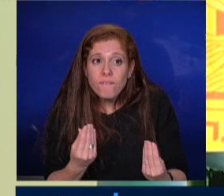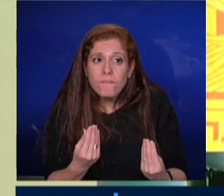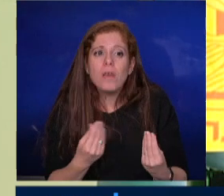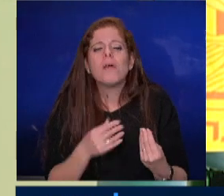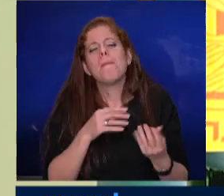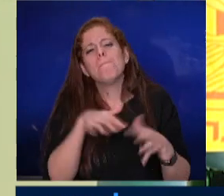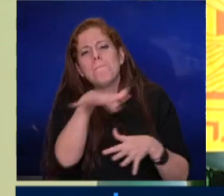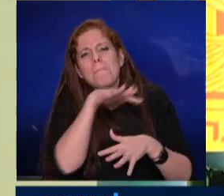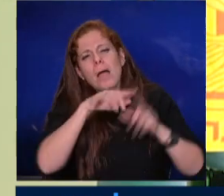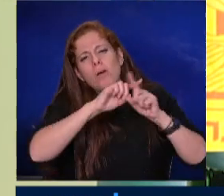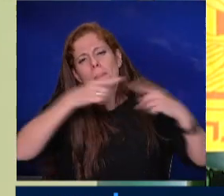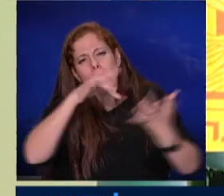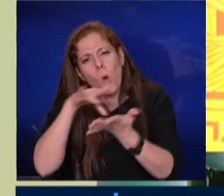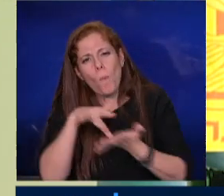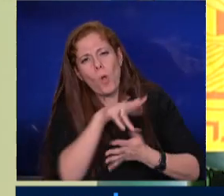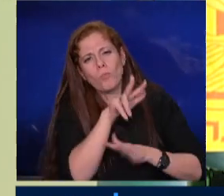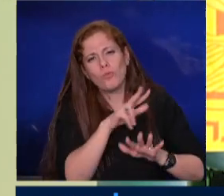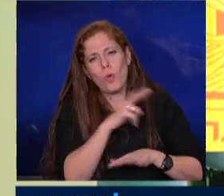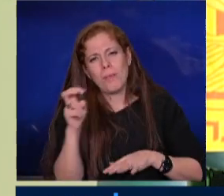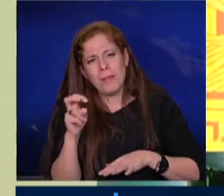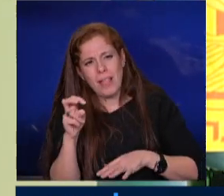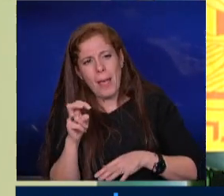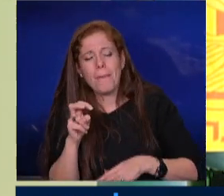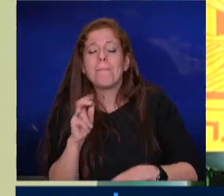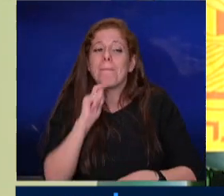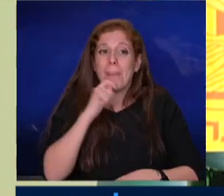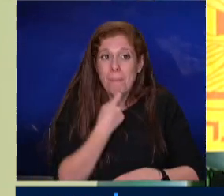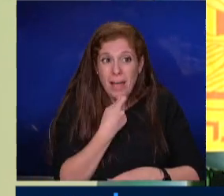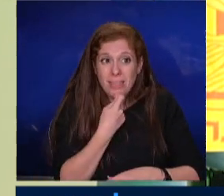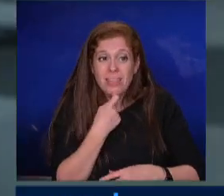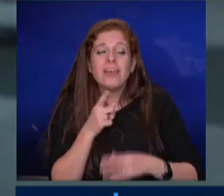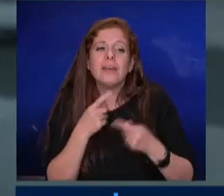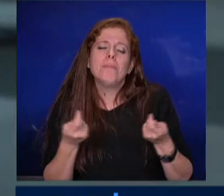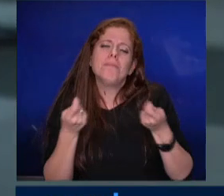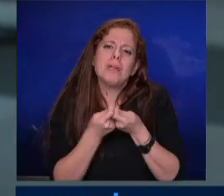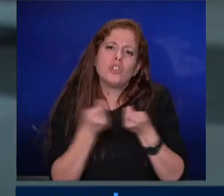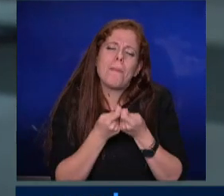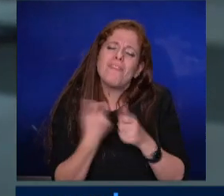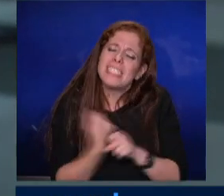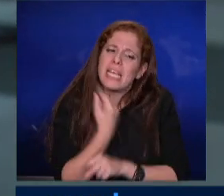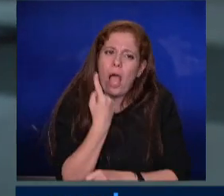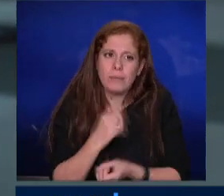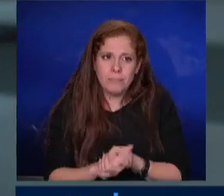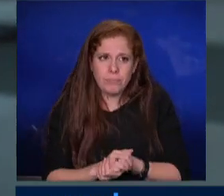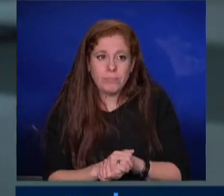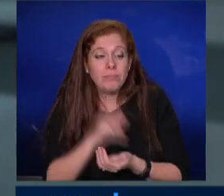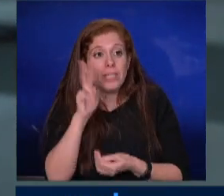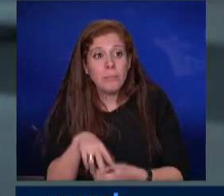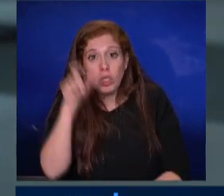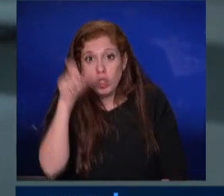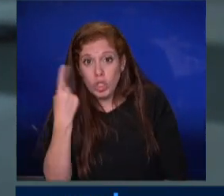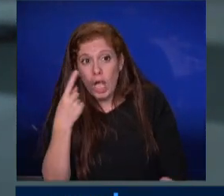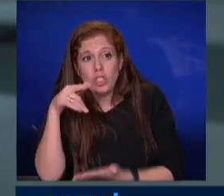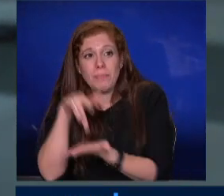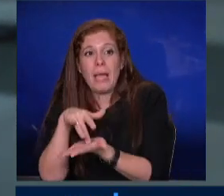במרחבי השונים של 8200 ואמן, בריא הקשר מבצעי אחד. אם יש איש אוסין שישב בחטיבת המחקר